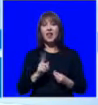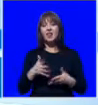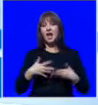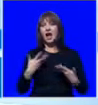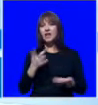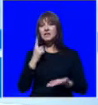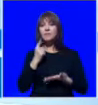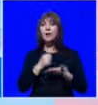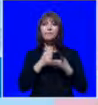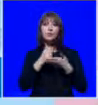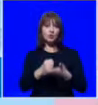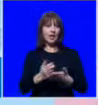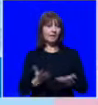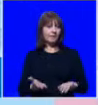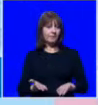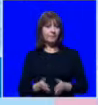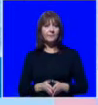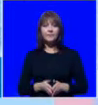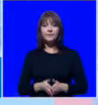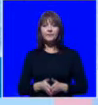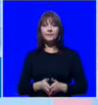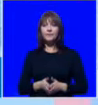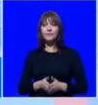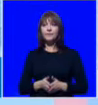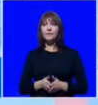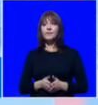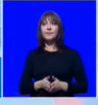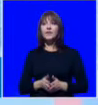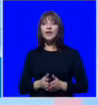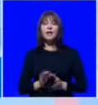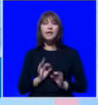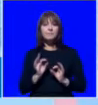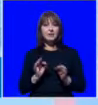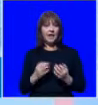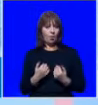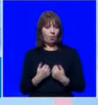харесваме... Специално позицията на Асоциация на индустриалния капитал е